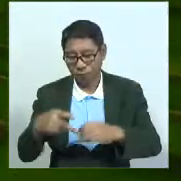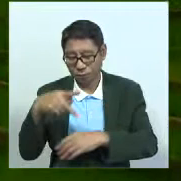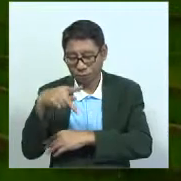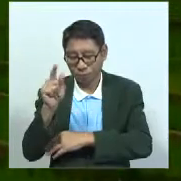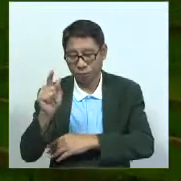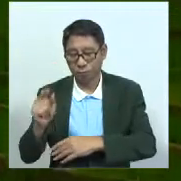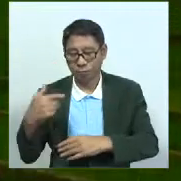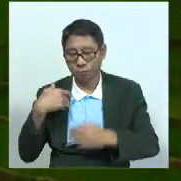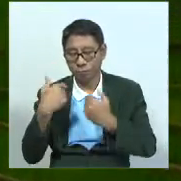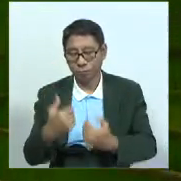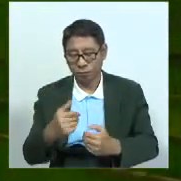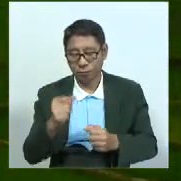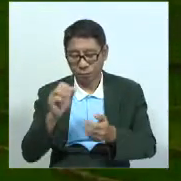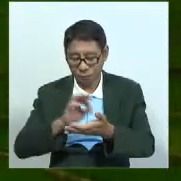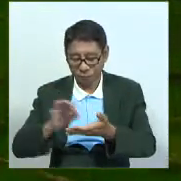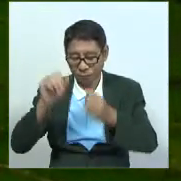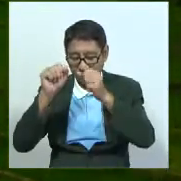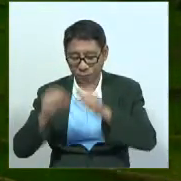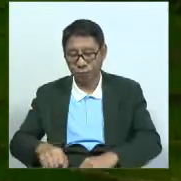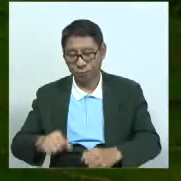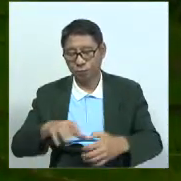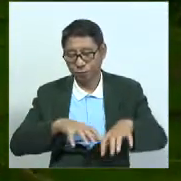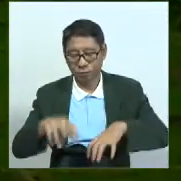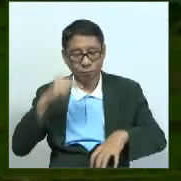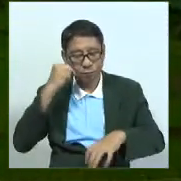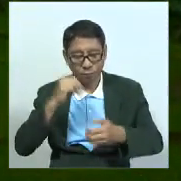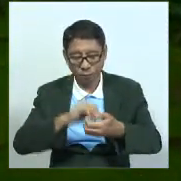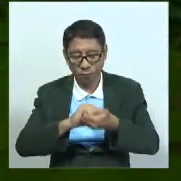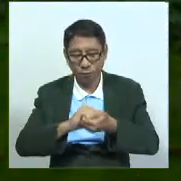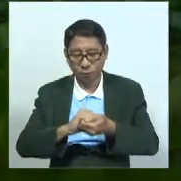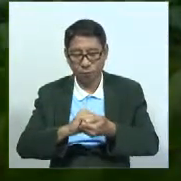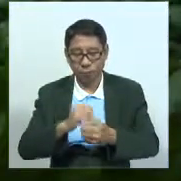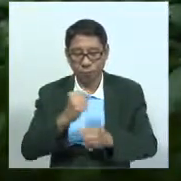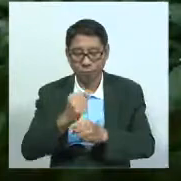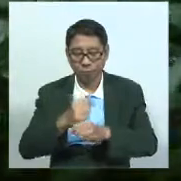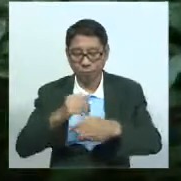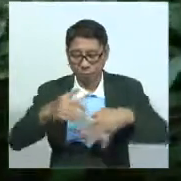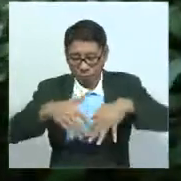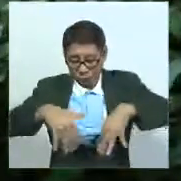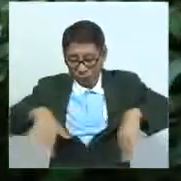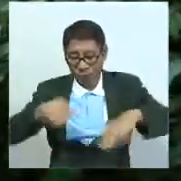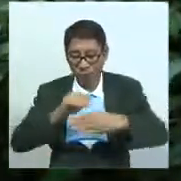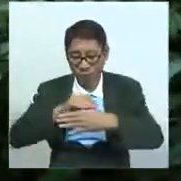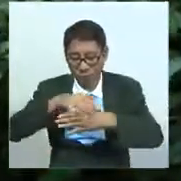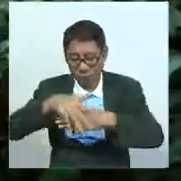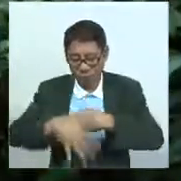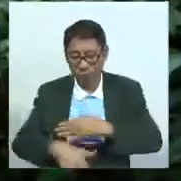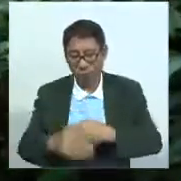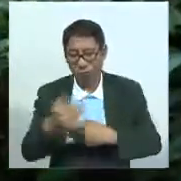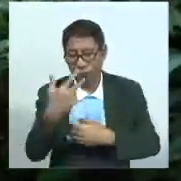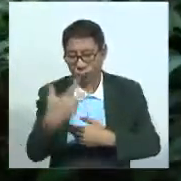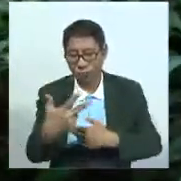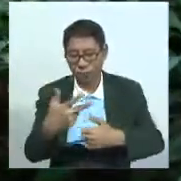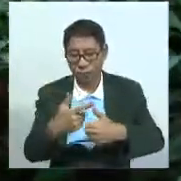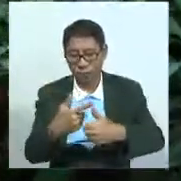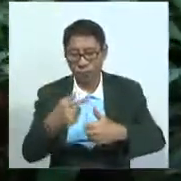ทั้งจัดทำบันทึกข้อตกลงการบริหารจัดการทรัพยากรน้ำร่วมกันด้วยการทำฝายในระบบกรองธรรมชาติ3ชั้นคือกร